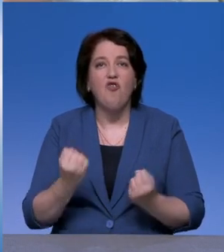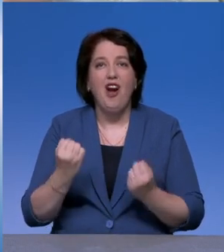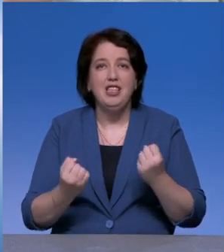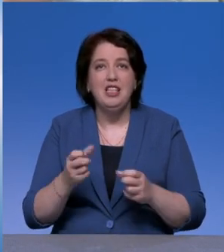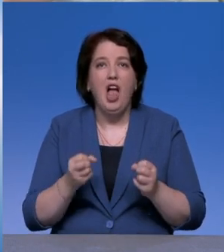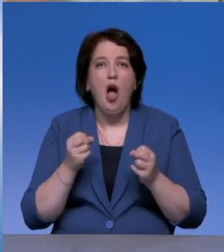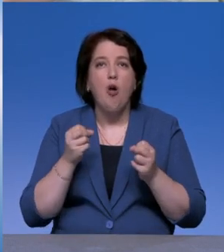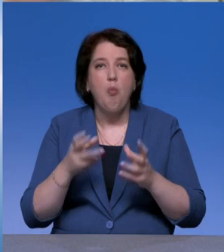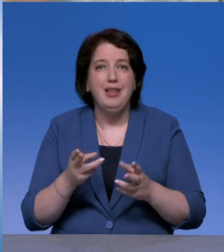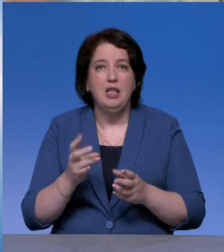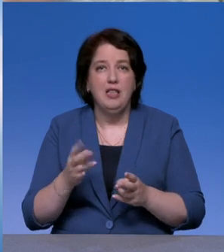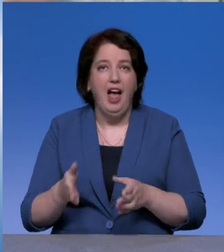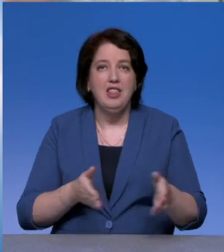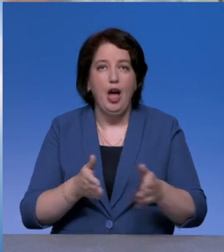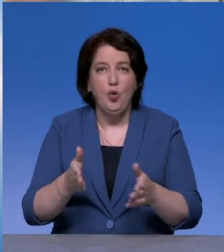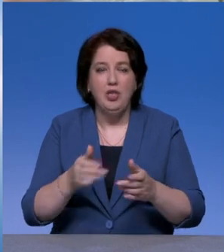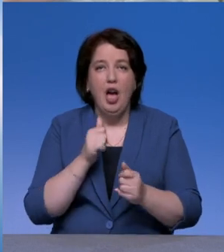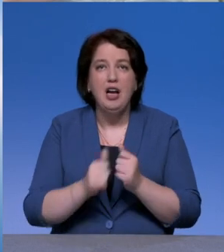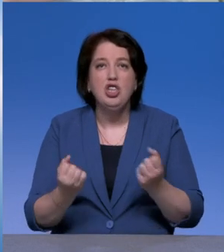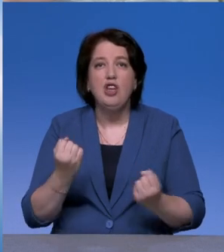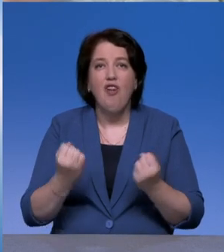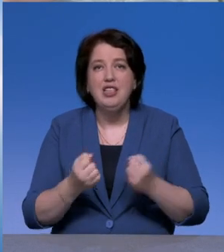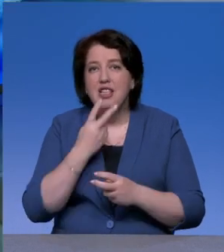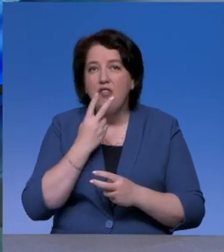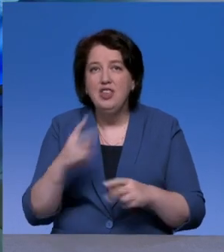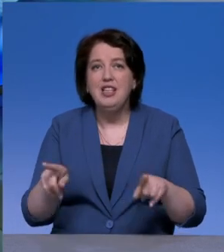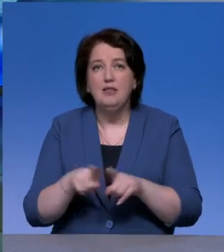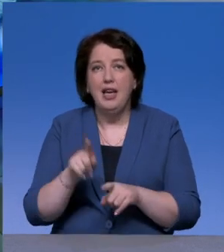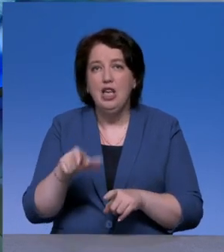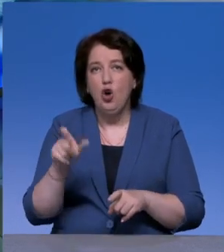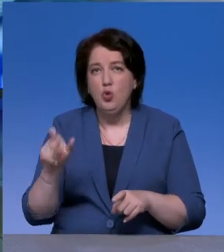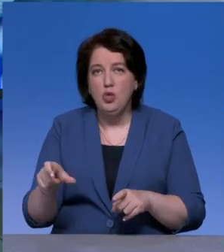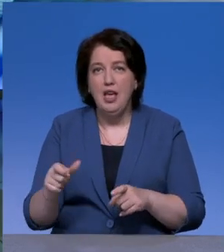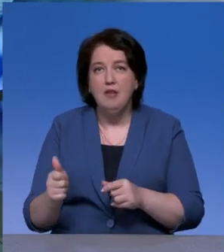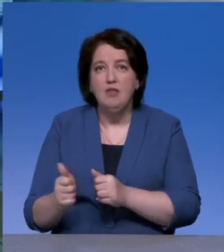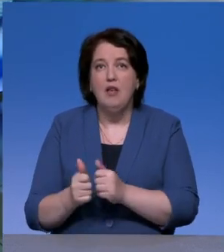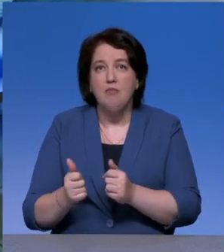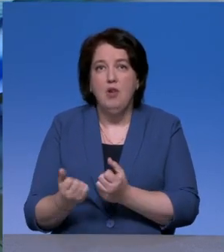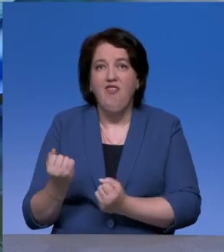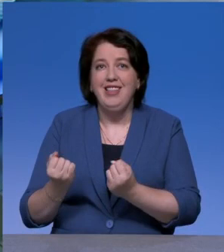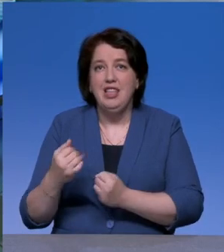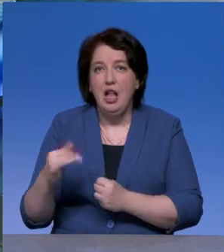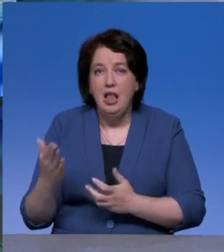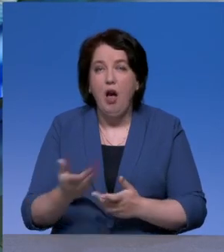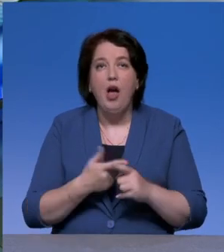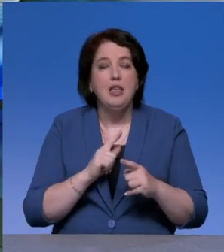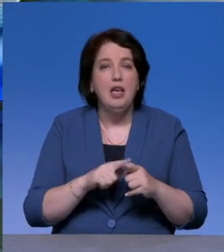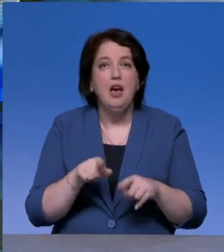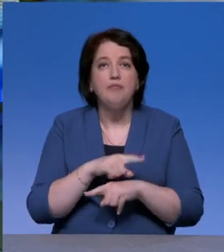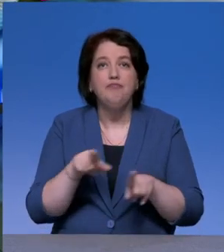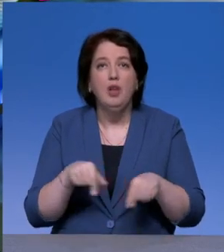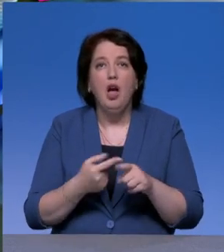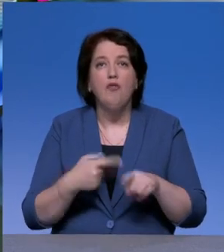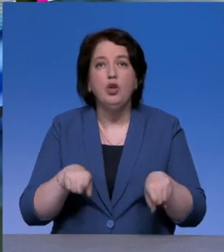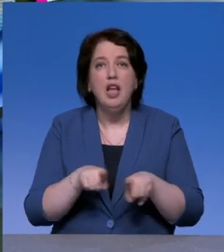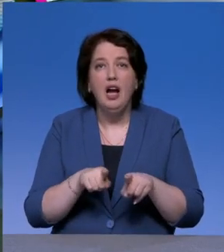видел таких и видит неоднократно. Поэтому, мне кажется, вот эта небольшая группа